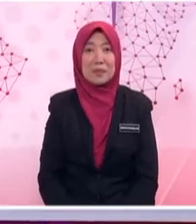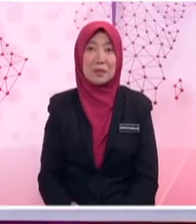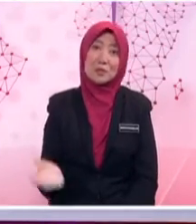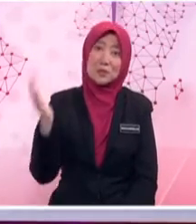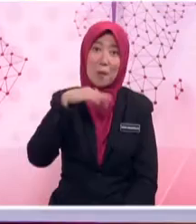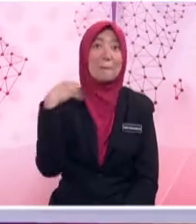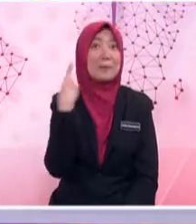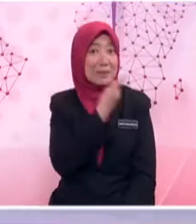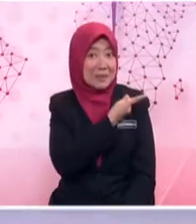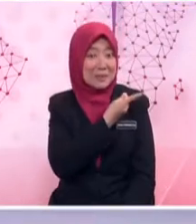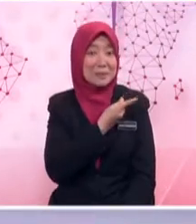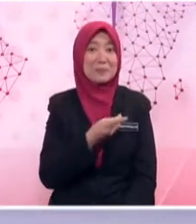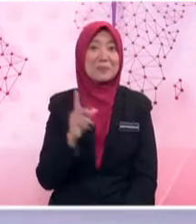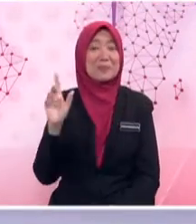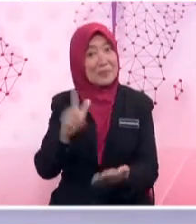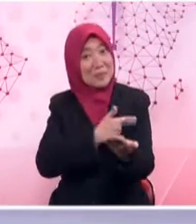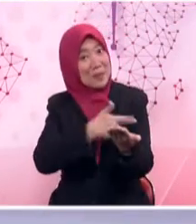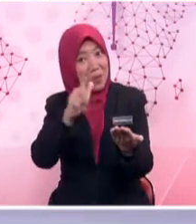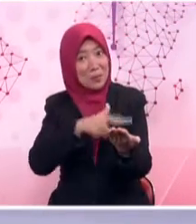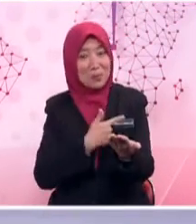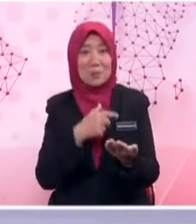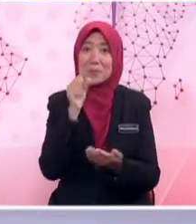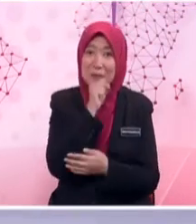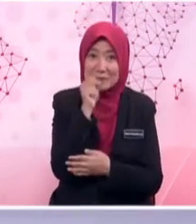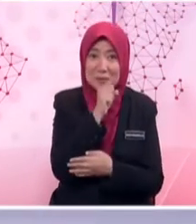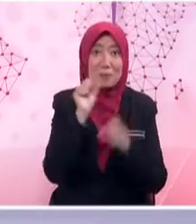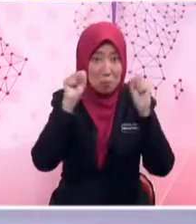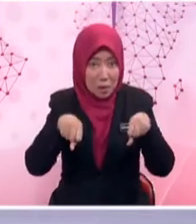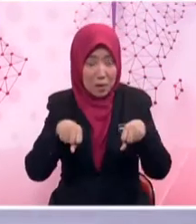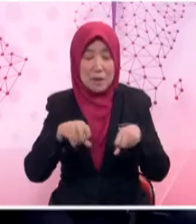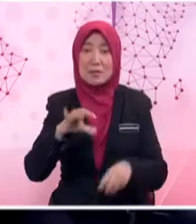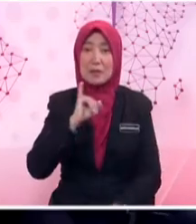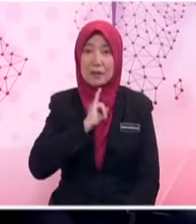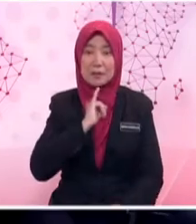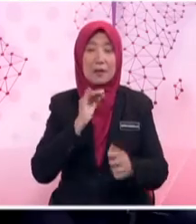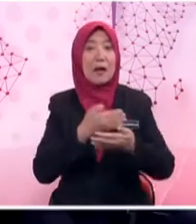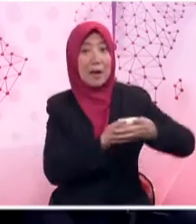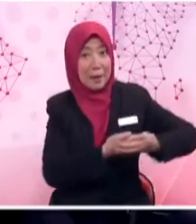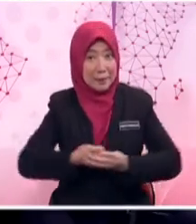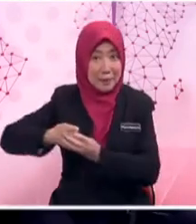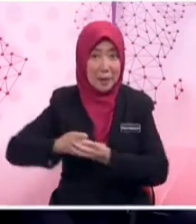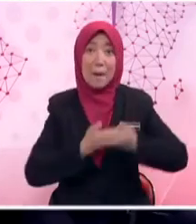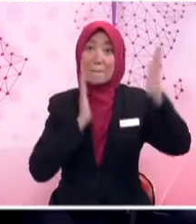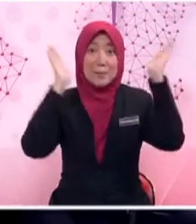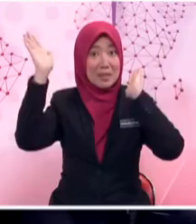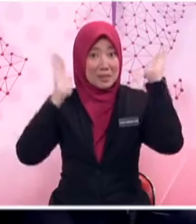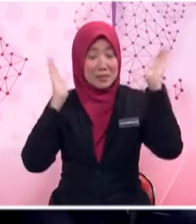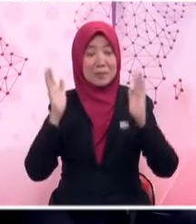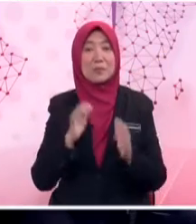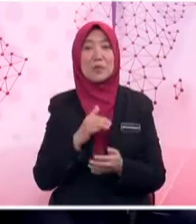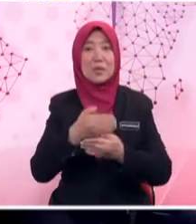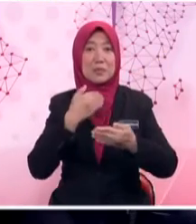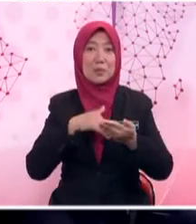nyanyian lagu anak Saya Anak Malaysia. Boleh, cikgu. Apapun, sebelum tu saya nak ucapkan ribuan terima